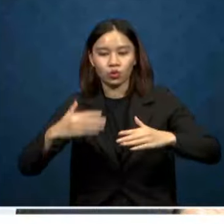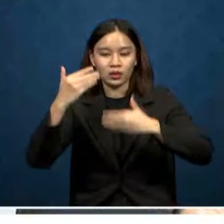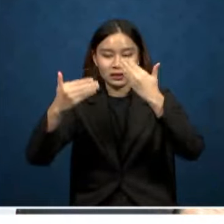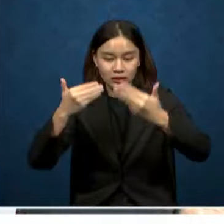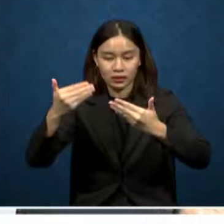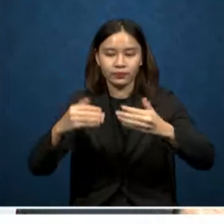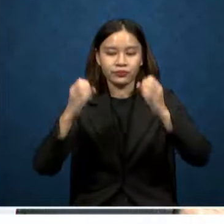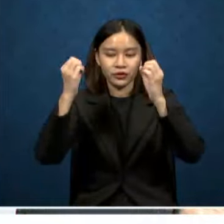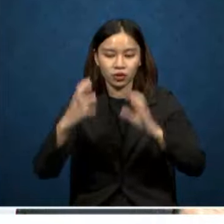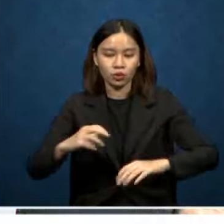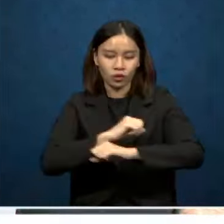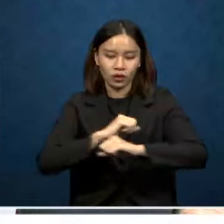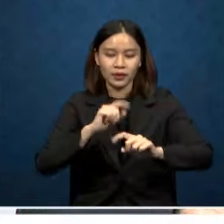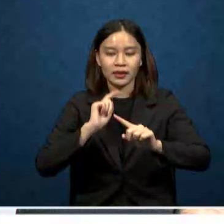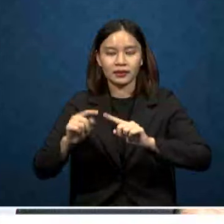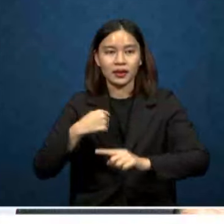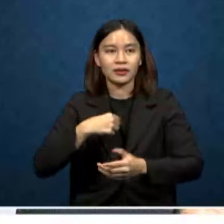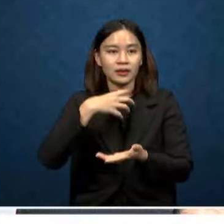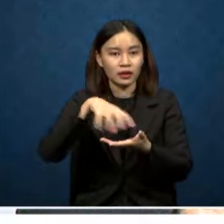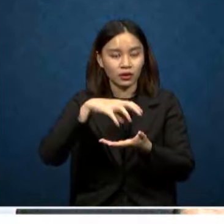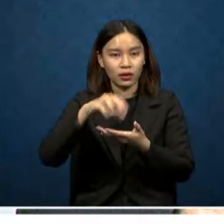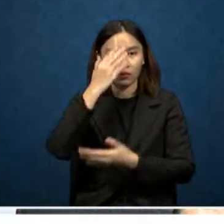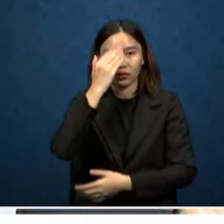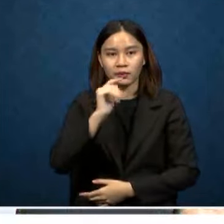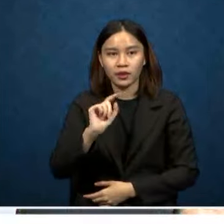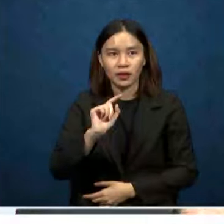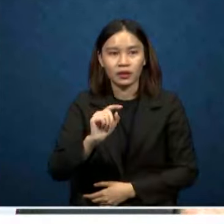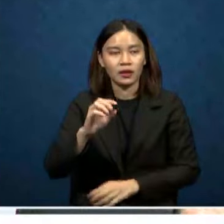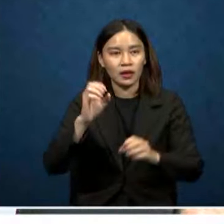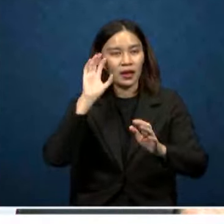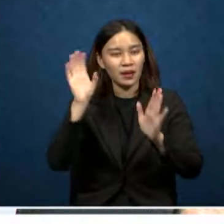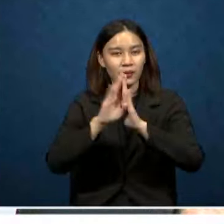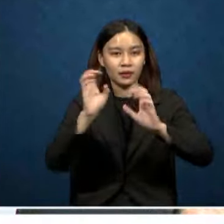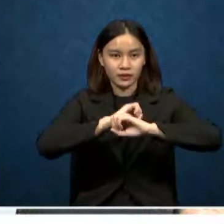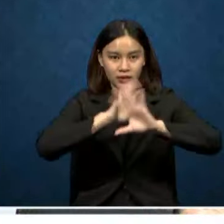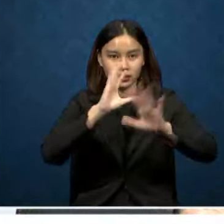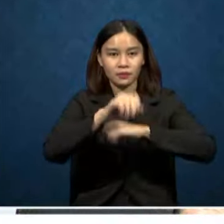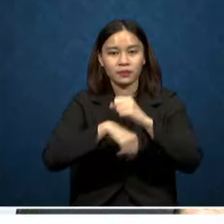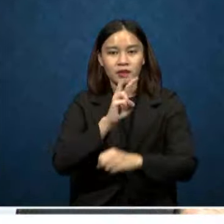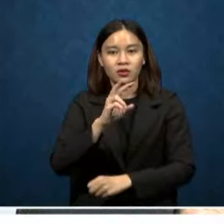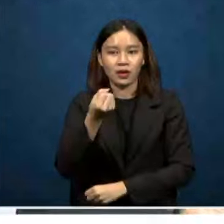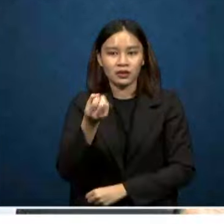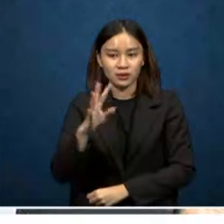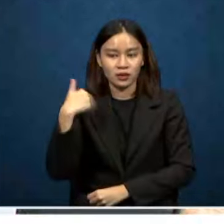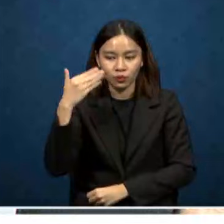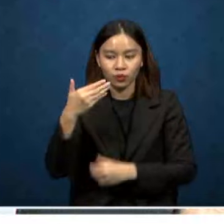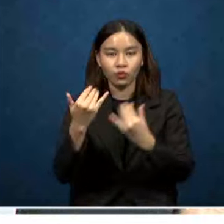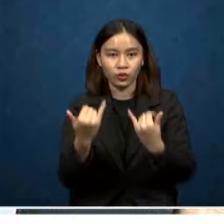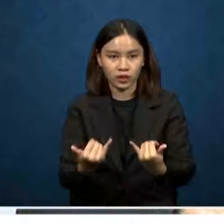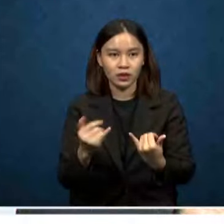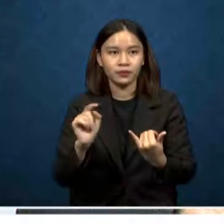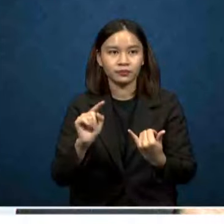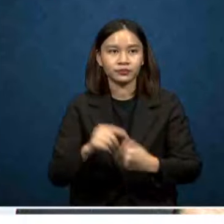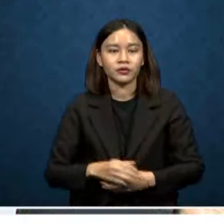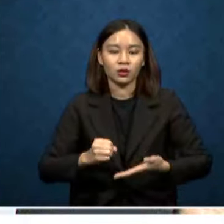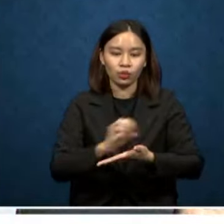นันทนาการนะครับอันนี้ขออนุญาตเล่าเรื่องเพื่อให้เห็นภาพจาก 254จนถึงทุกวันนี้นะครับ